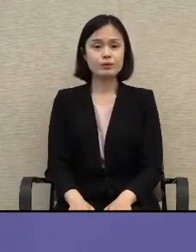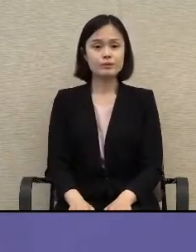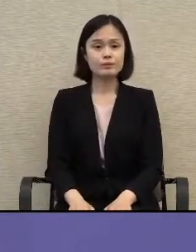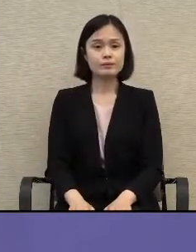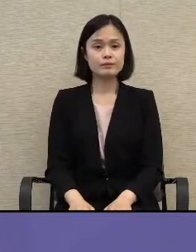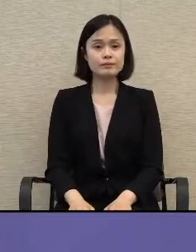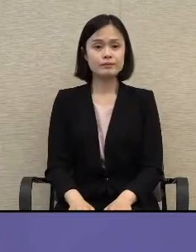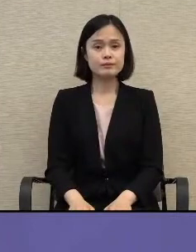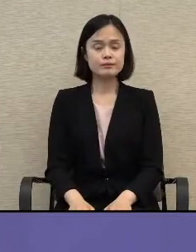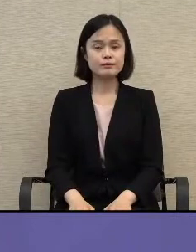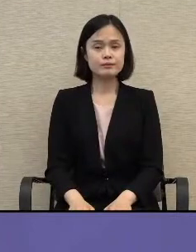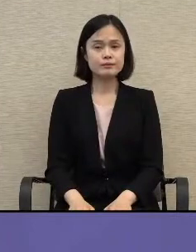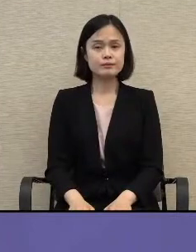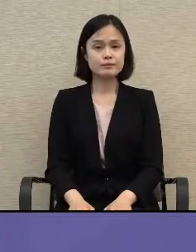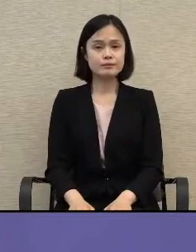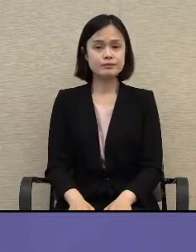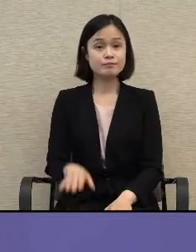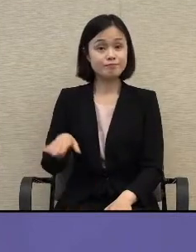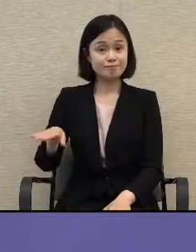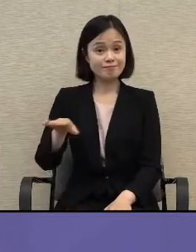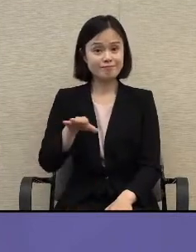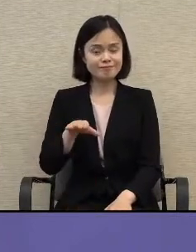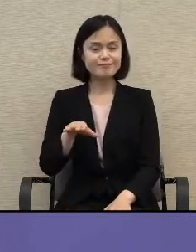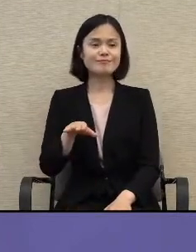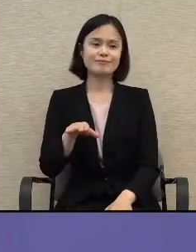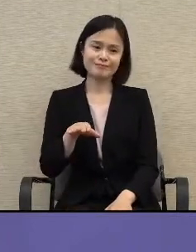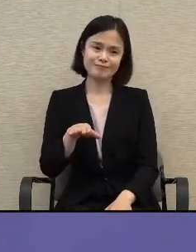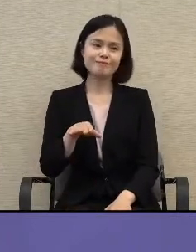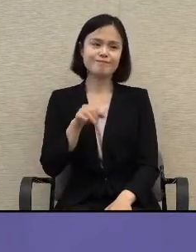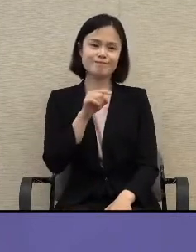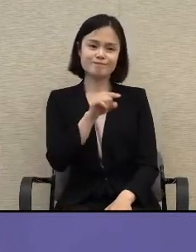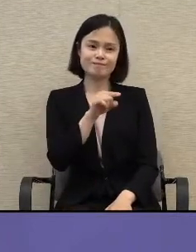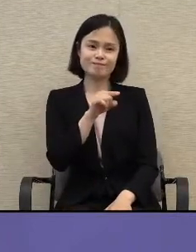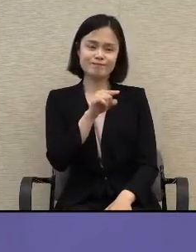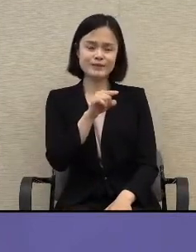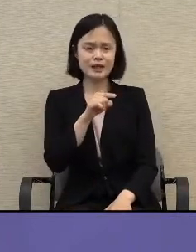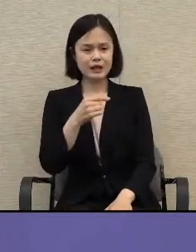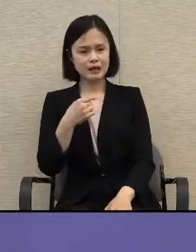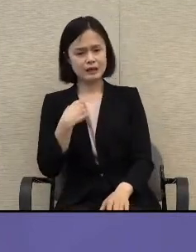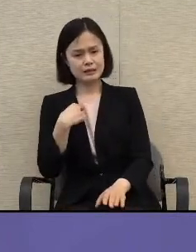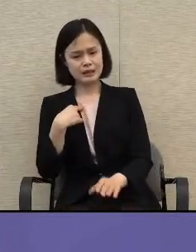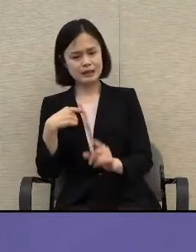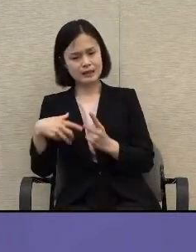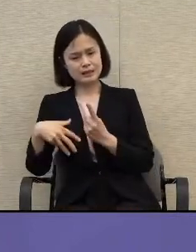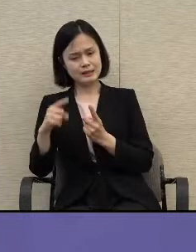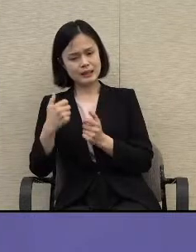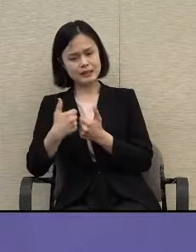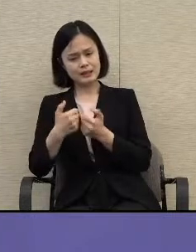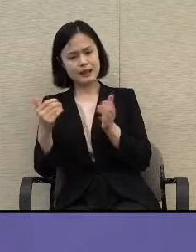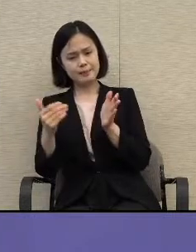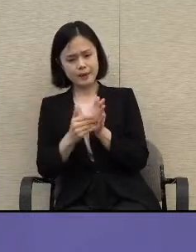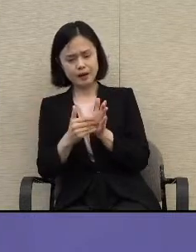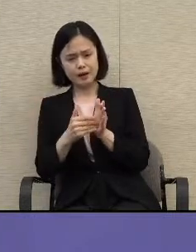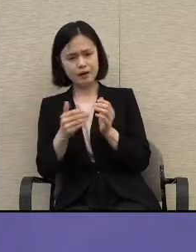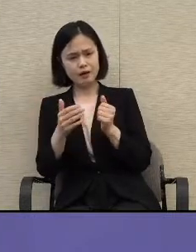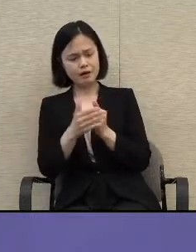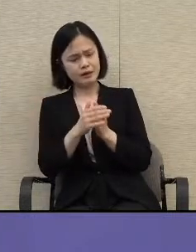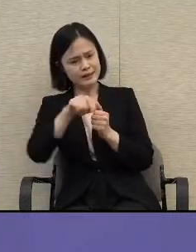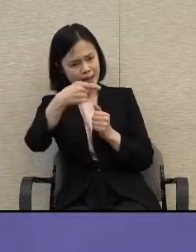미소를 보내시면서, 그래도 보내기는 하는데 센터에서는 해줄 수 있을까? 라는 이제 고민들도 함께 가져가는